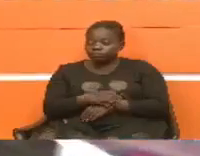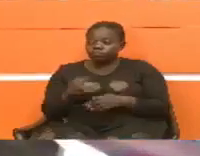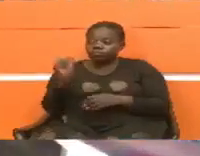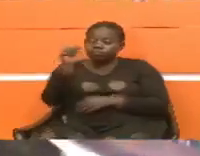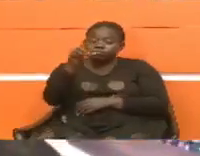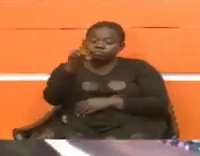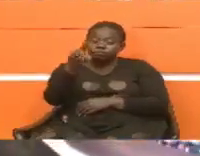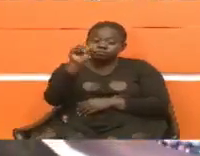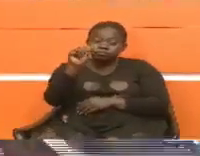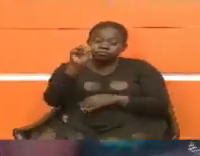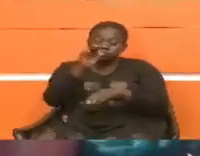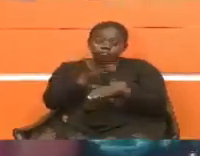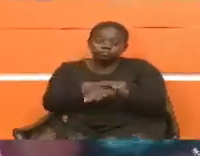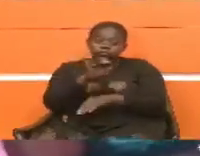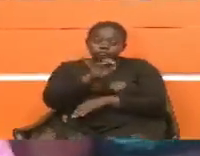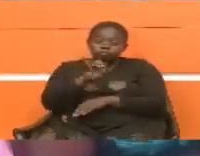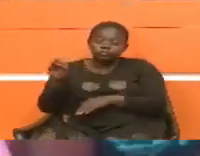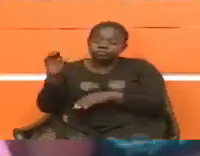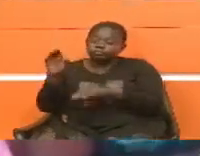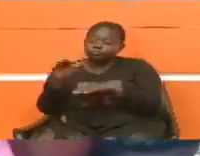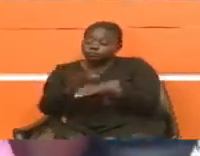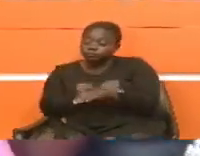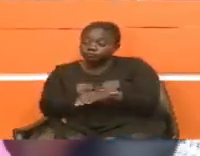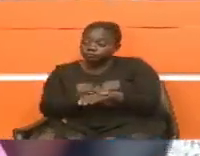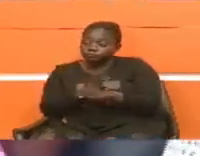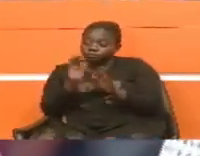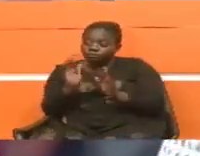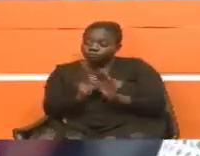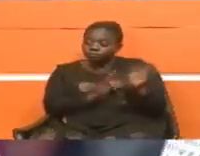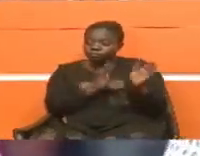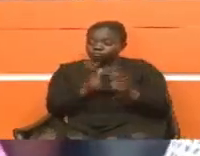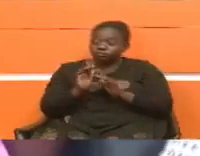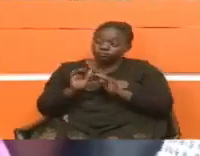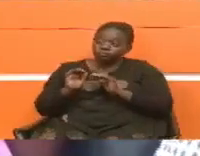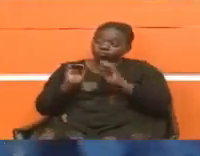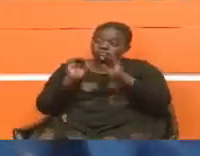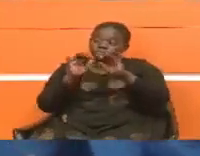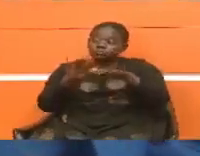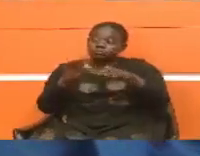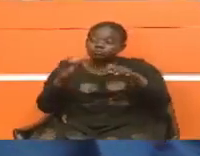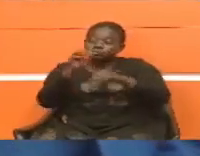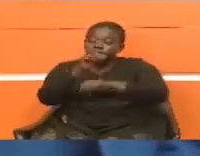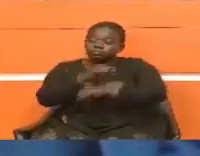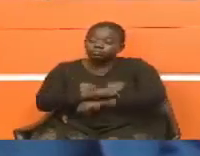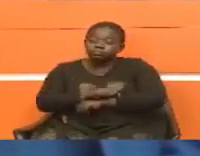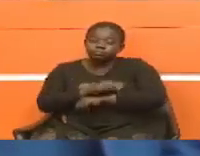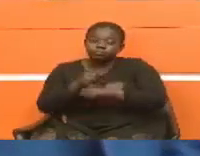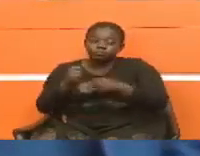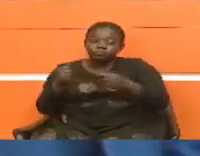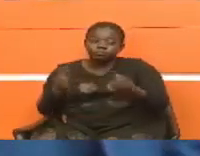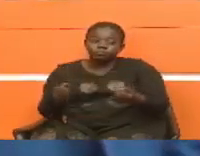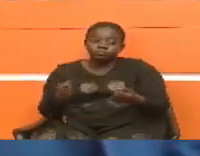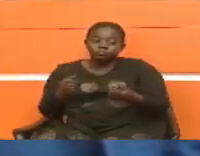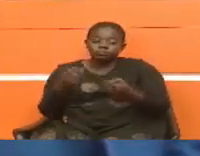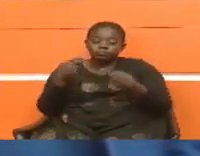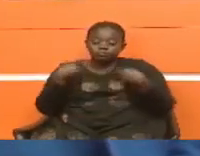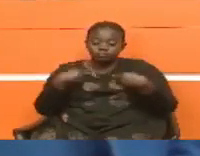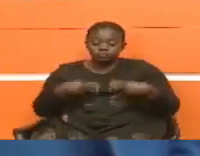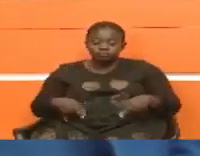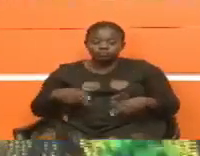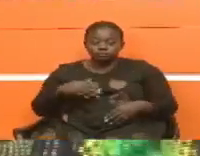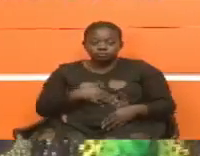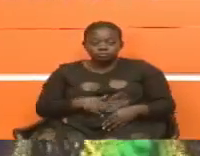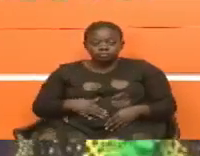Abadiventi ya mukono omulabirizi wa East Buganda Station okuteekebwateekebwa bakuŋŋaanidde ku ssomero ly'abasawo erya St Joseph School of Health